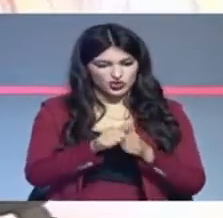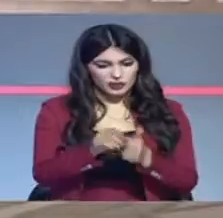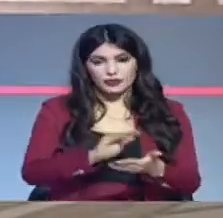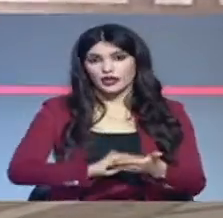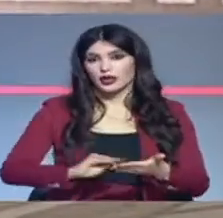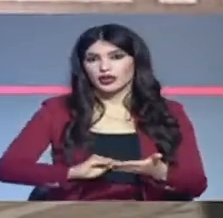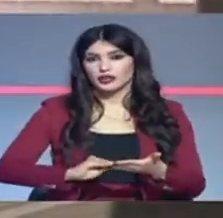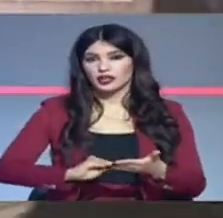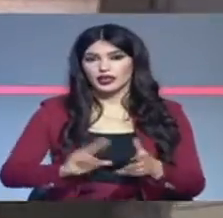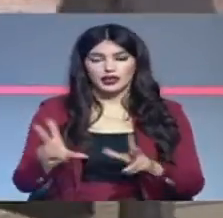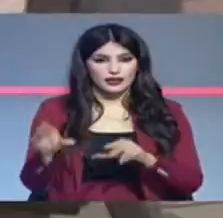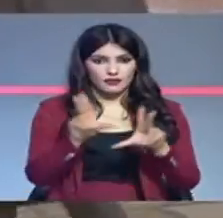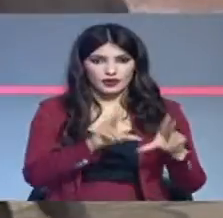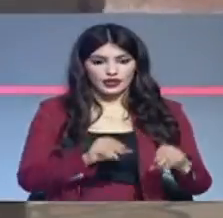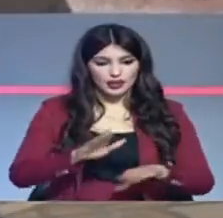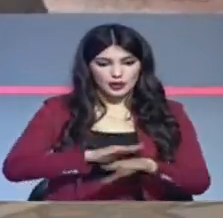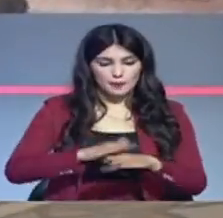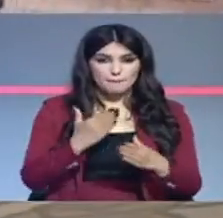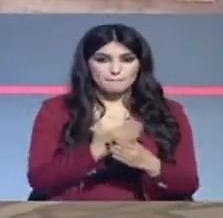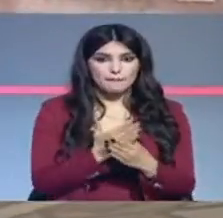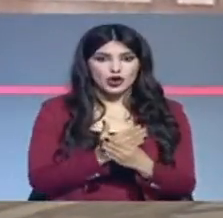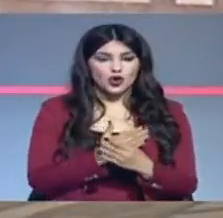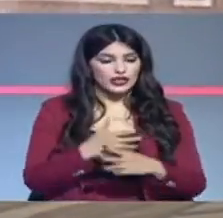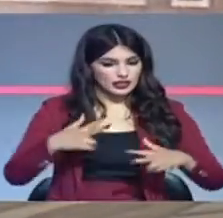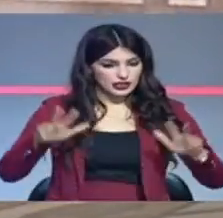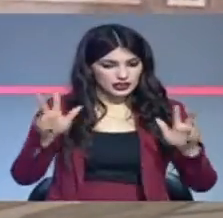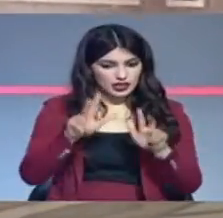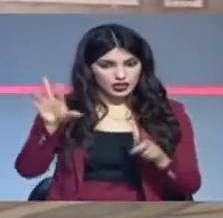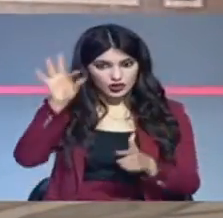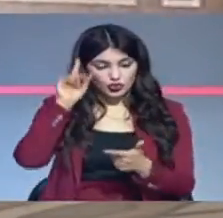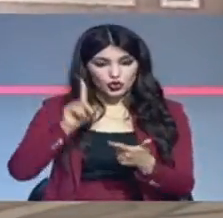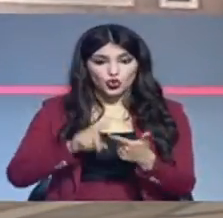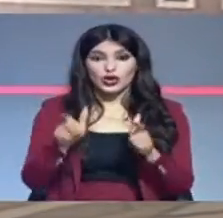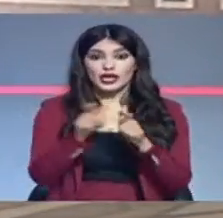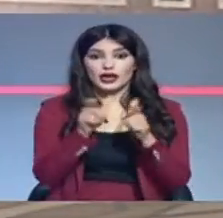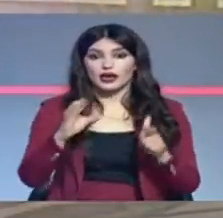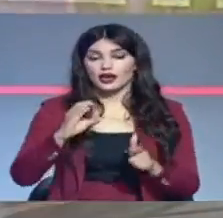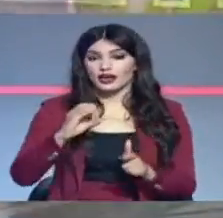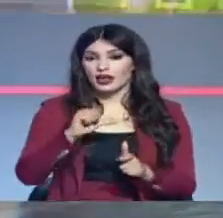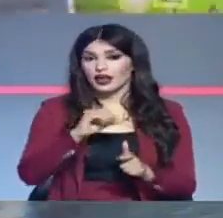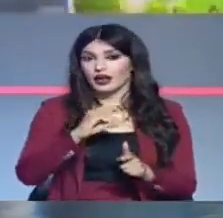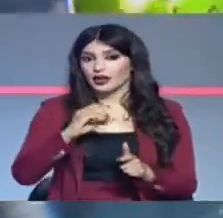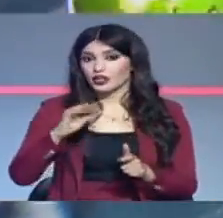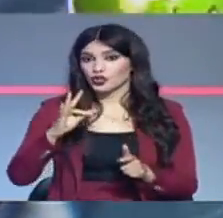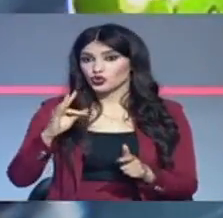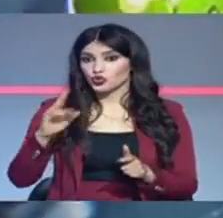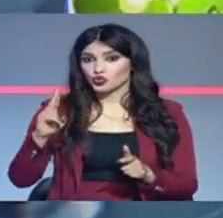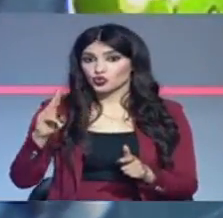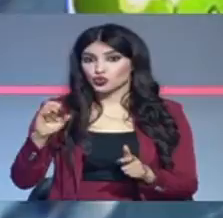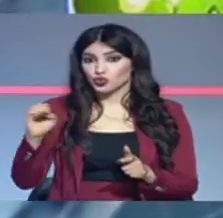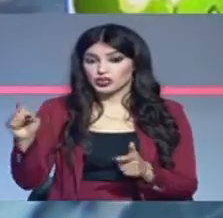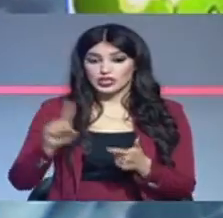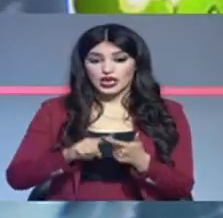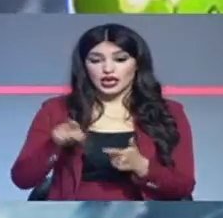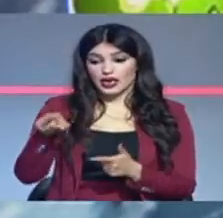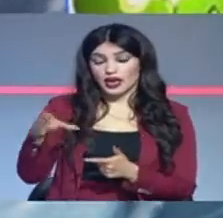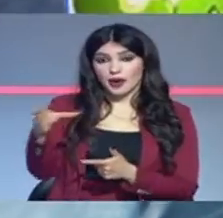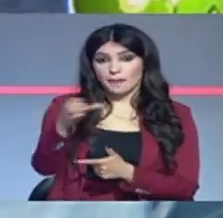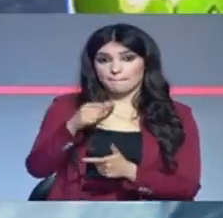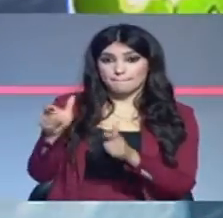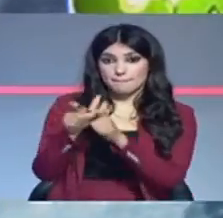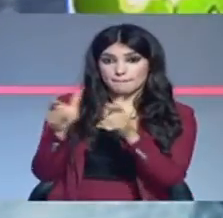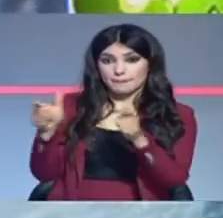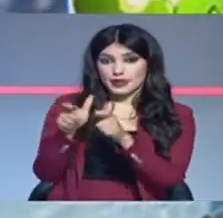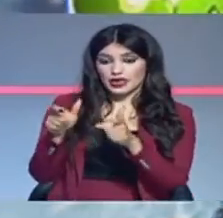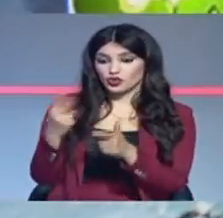فيما يتعلق بملف التلفزه الوطني وشركه تكريس المصادره والتي كانت على ملك بلحسن الطرابلسي و